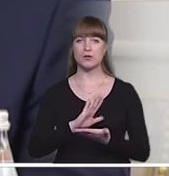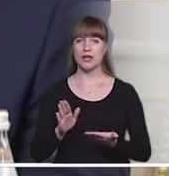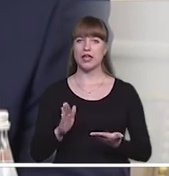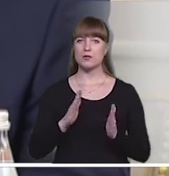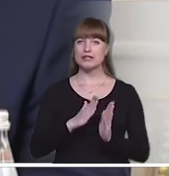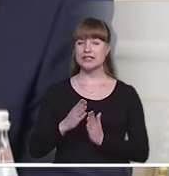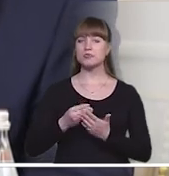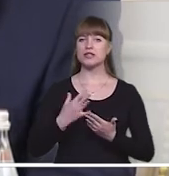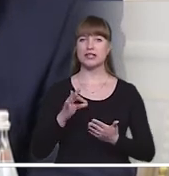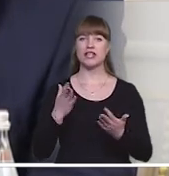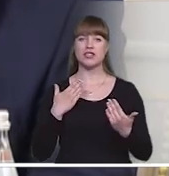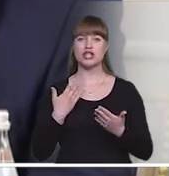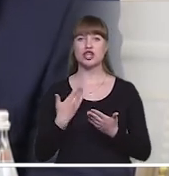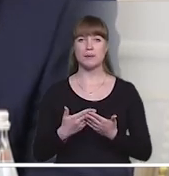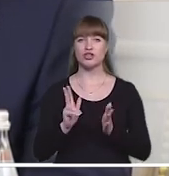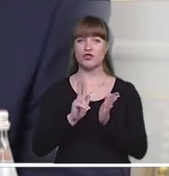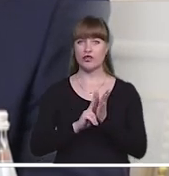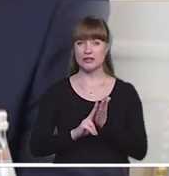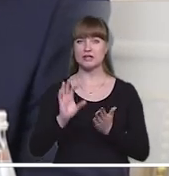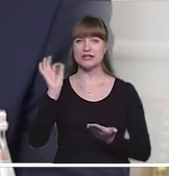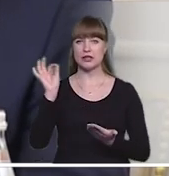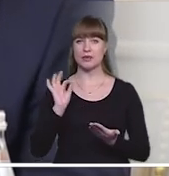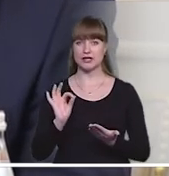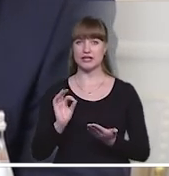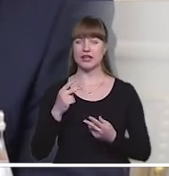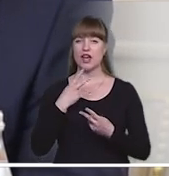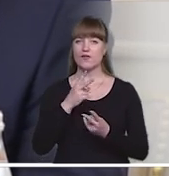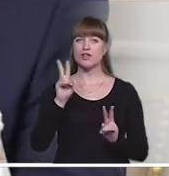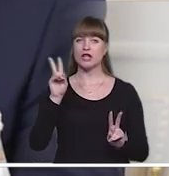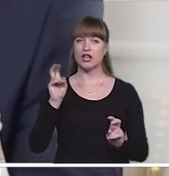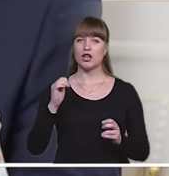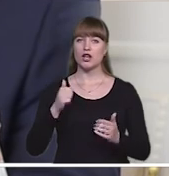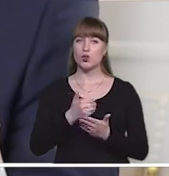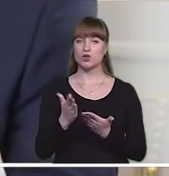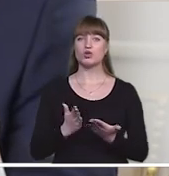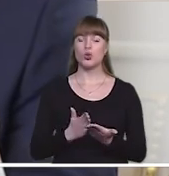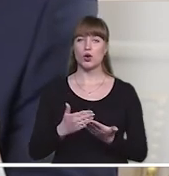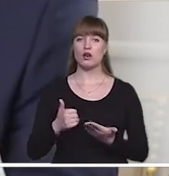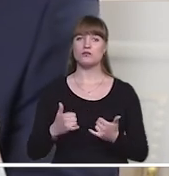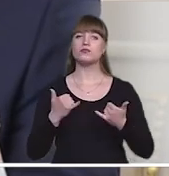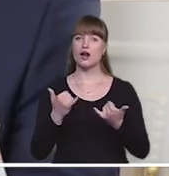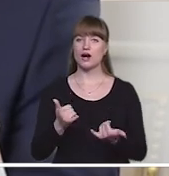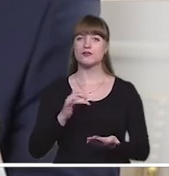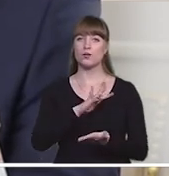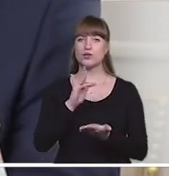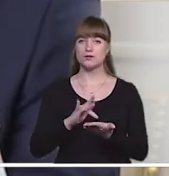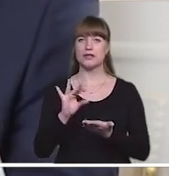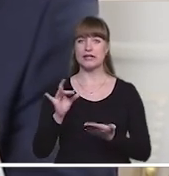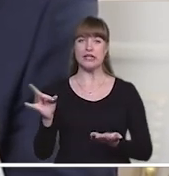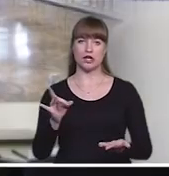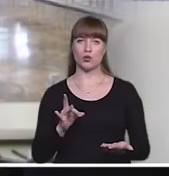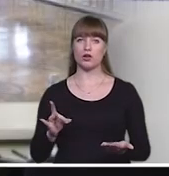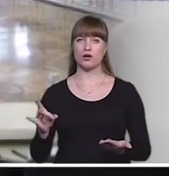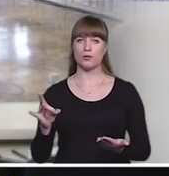системной оценки в отношении почти 80% видов услуг, оказываемых муниципалитетами и